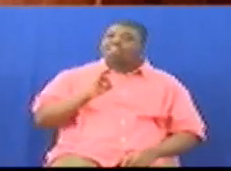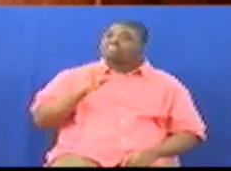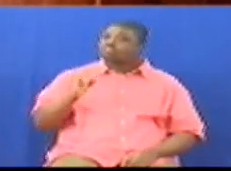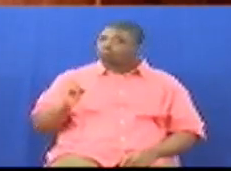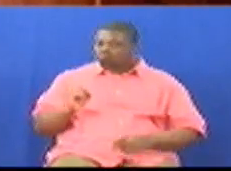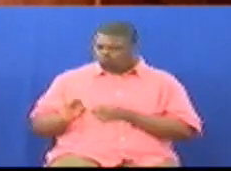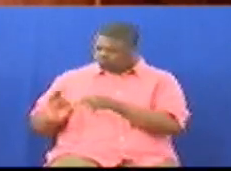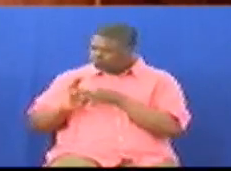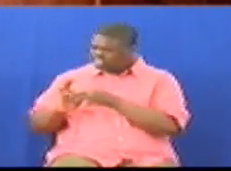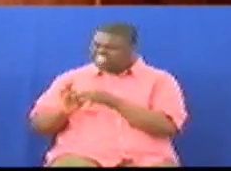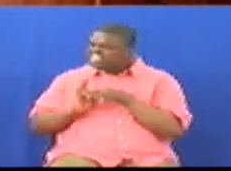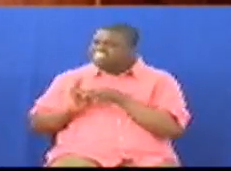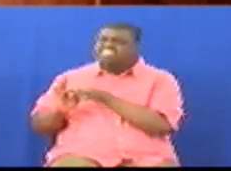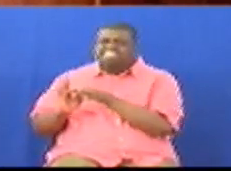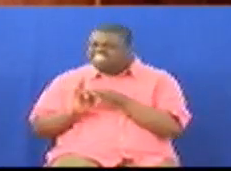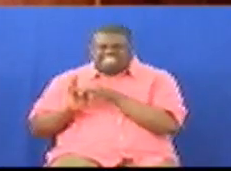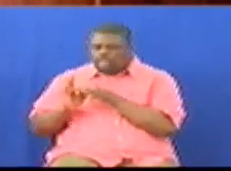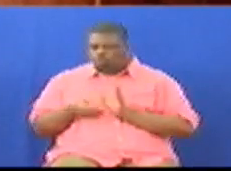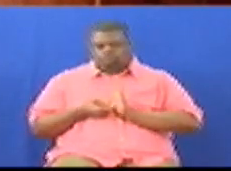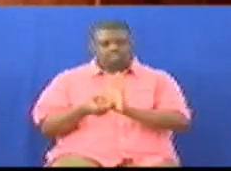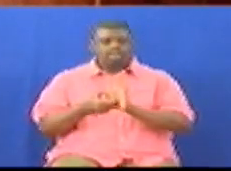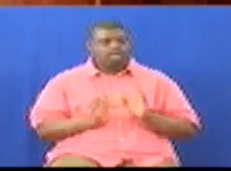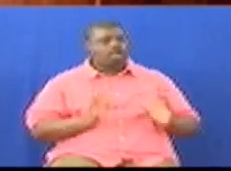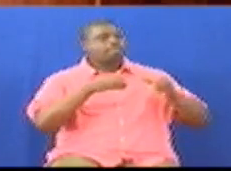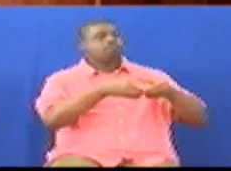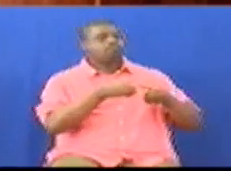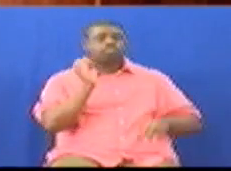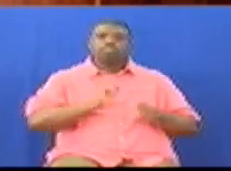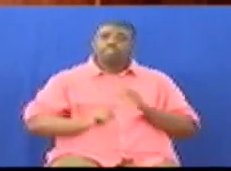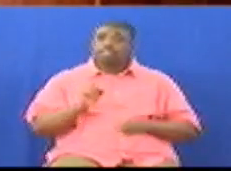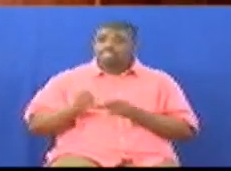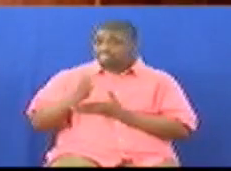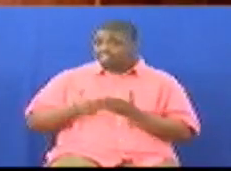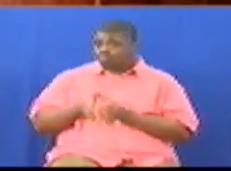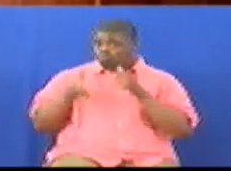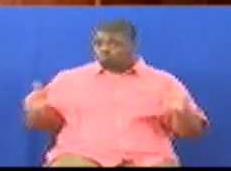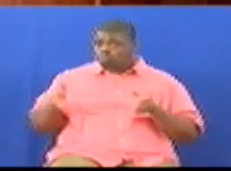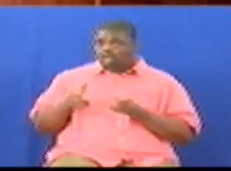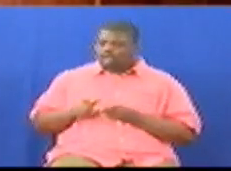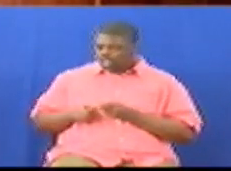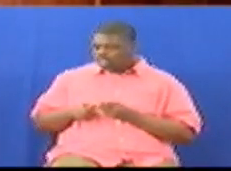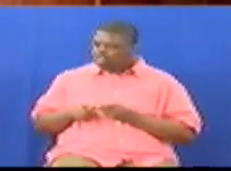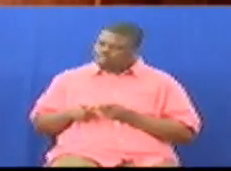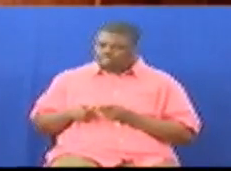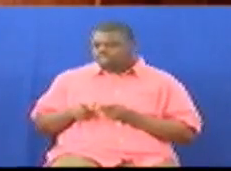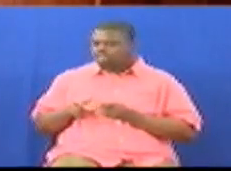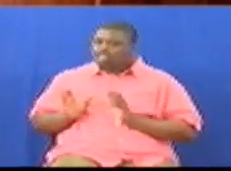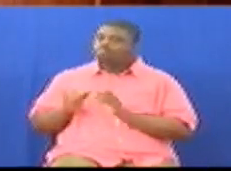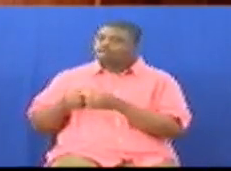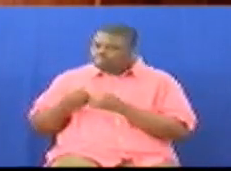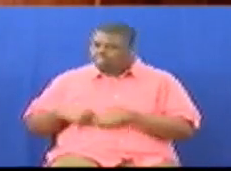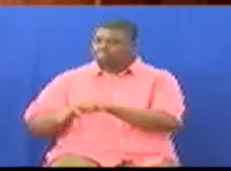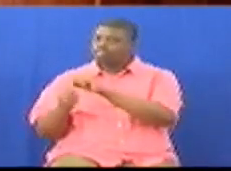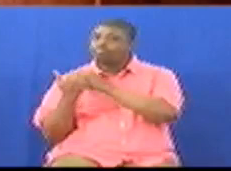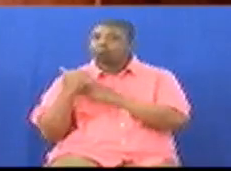kwa ushirikiano mkubwa sana alioonyesha kwa kamati, ambao umechangia kwa sehemu kubwa kuiwezesha kamati kutekeleza majukumu yake. Utendaji wake